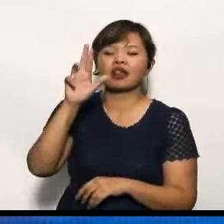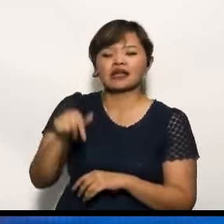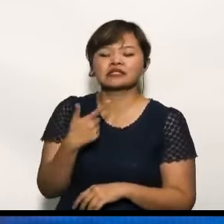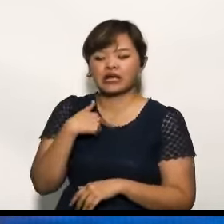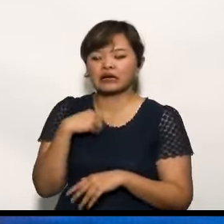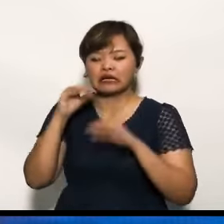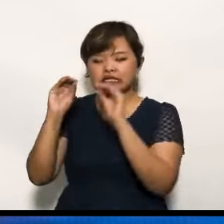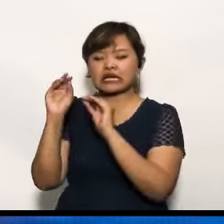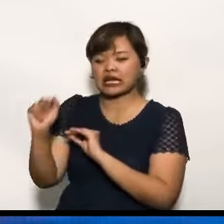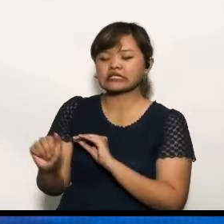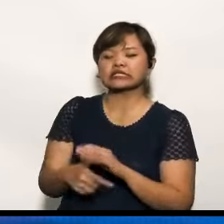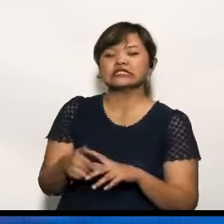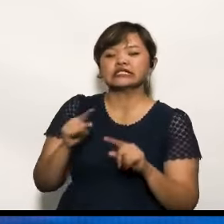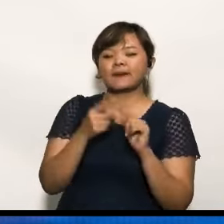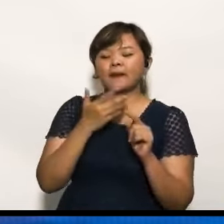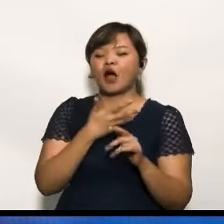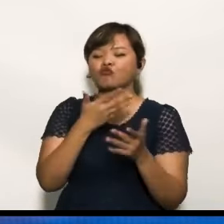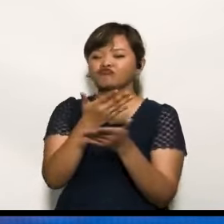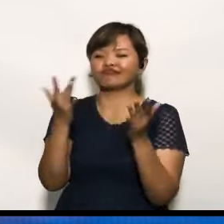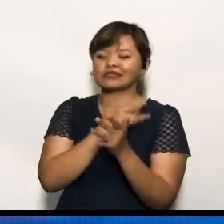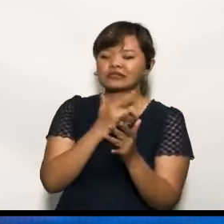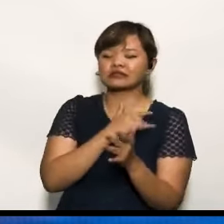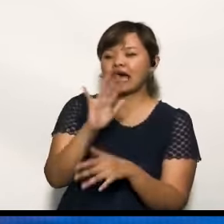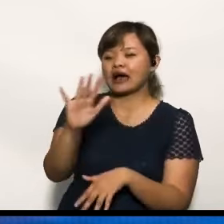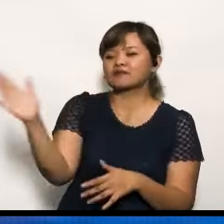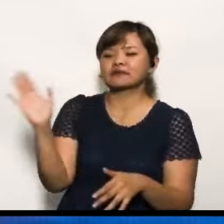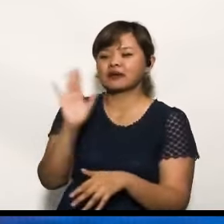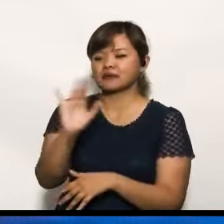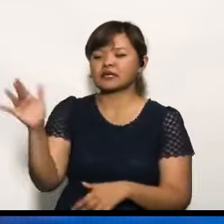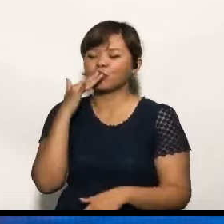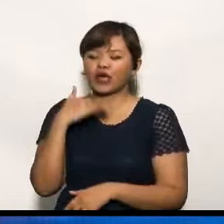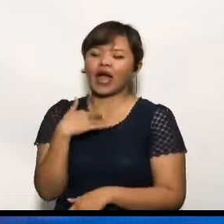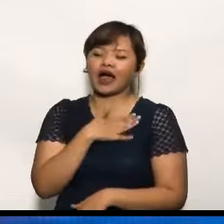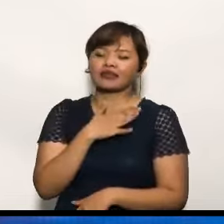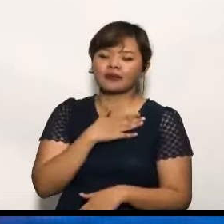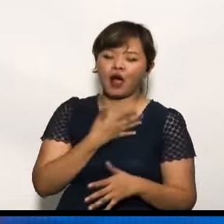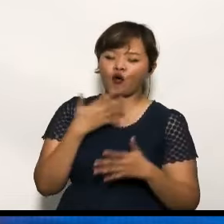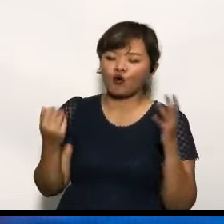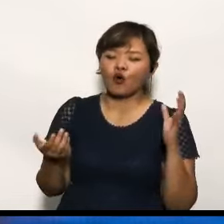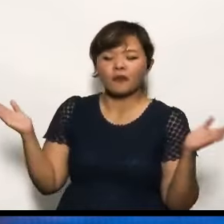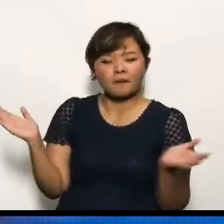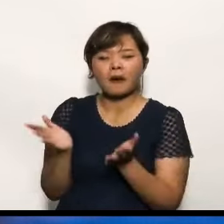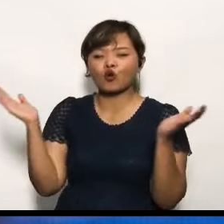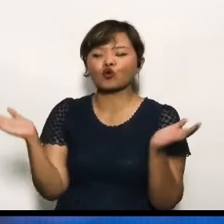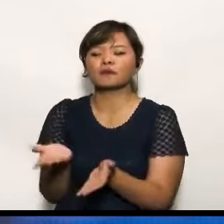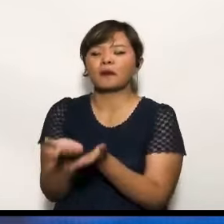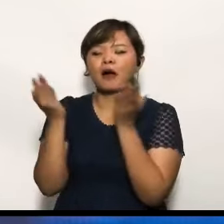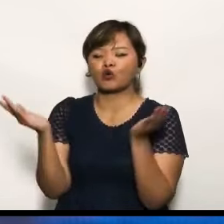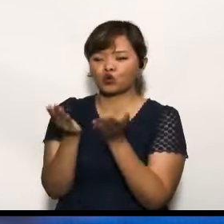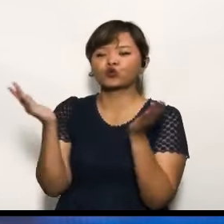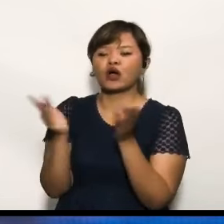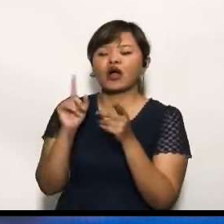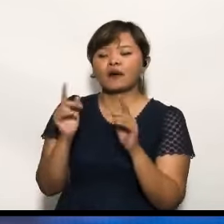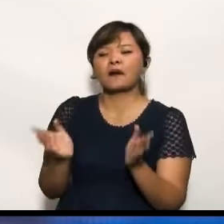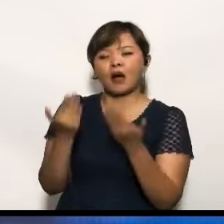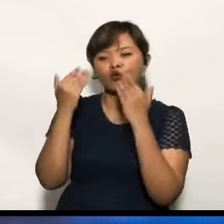dari kita untuk punya hati yang mau membangun. Membangun kehidupan saudara. Because you are